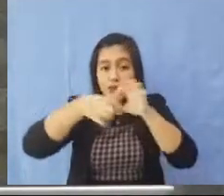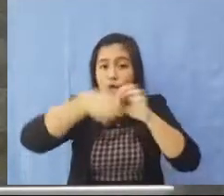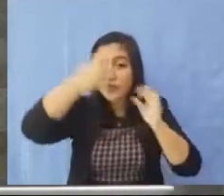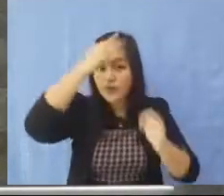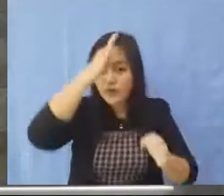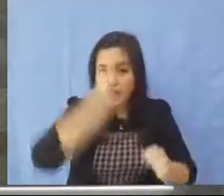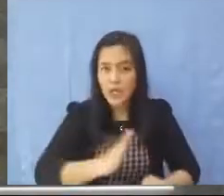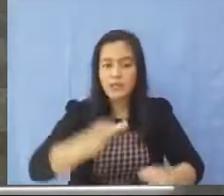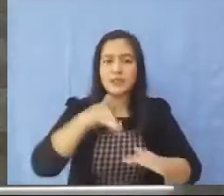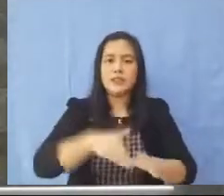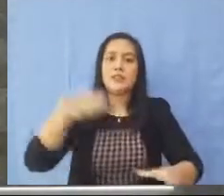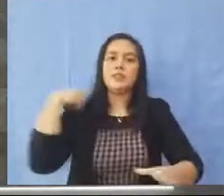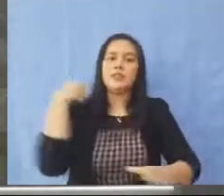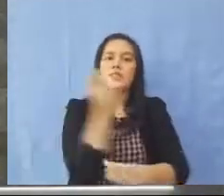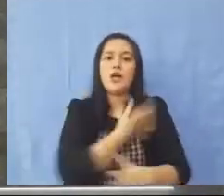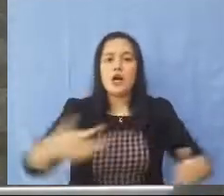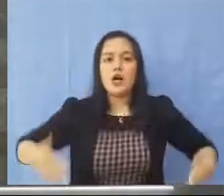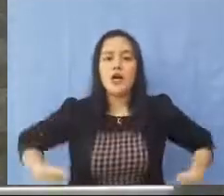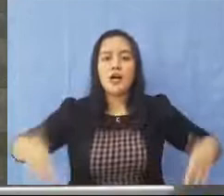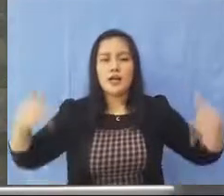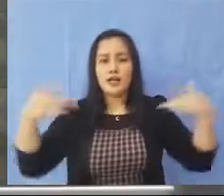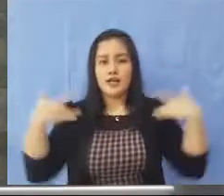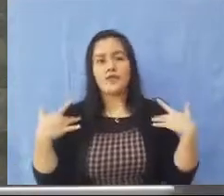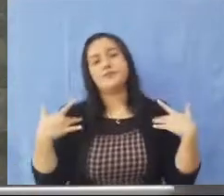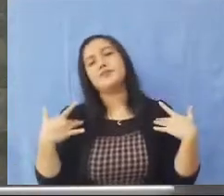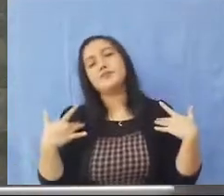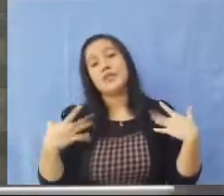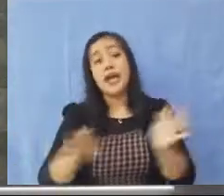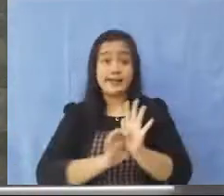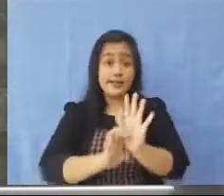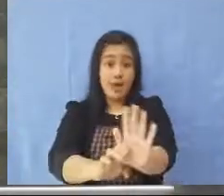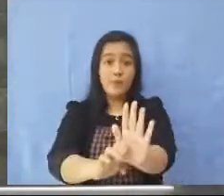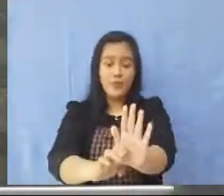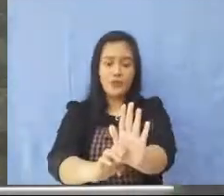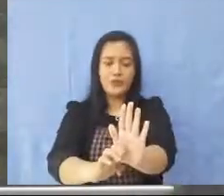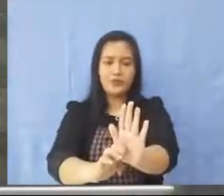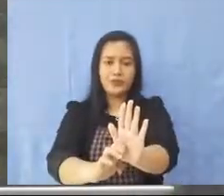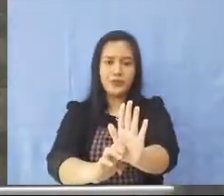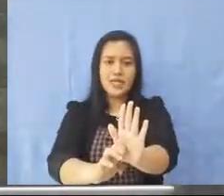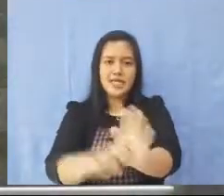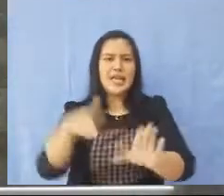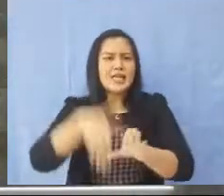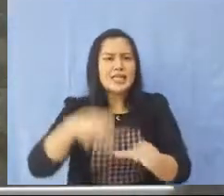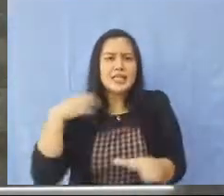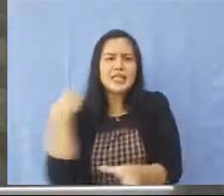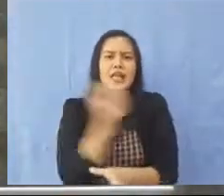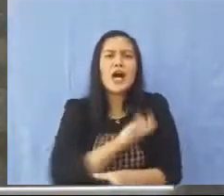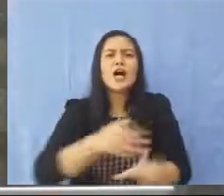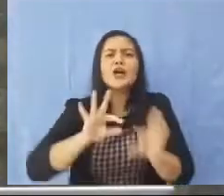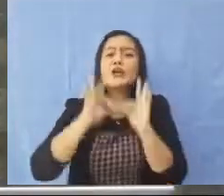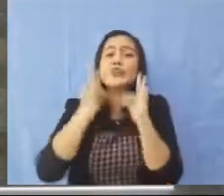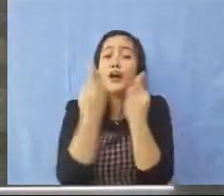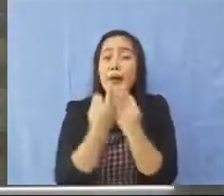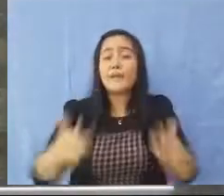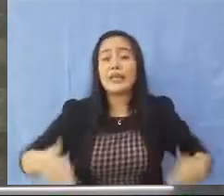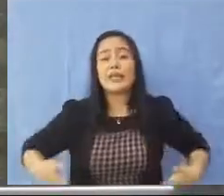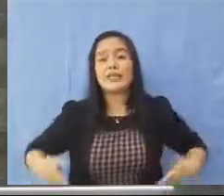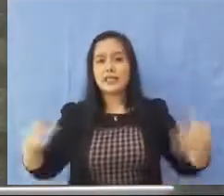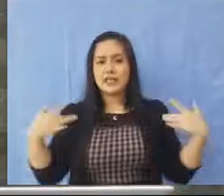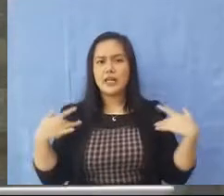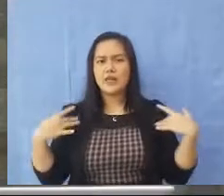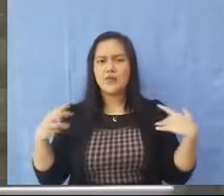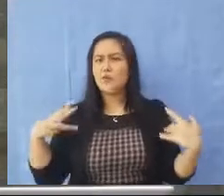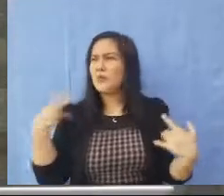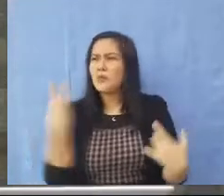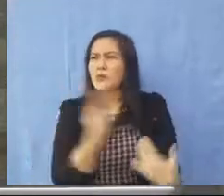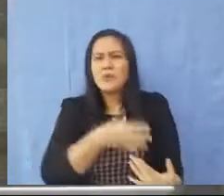marami po sa atin. Sabi ko, alam mo, pagdating sa pagpamilya, pagka may problema tayo sa pamilya at parang hindi natin nakikita kung paano makikialam